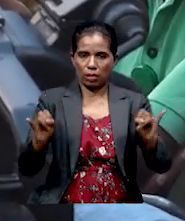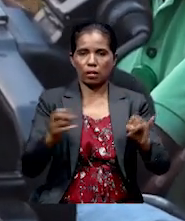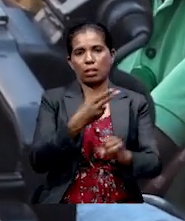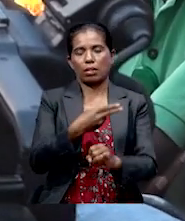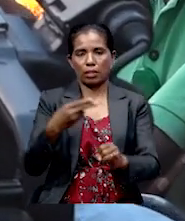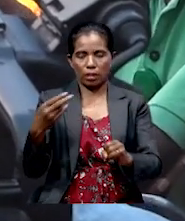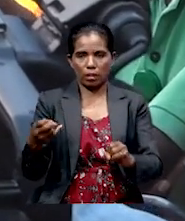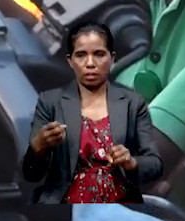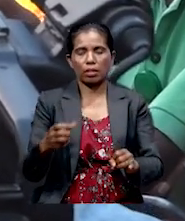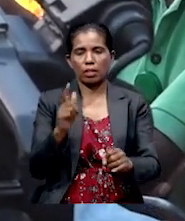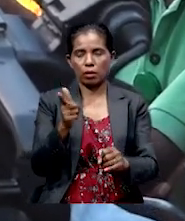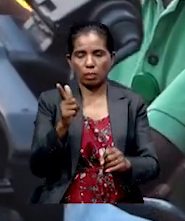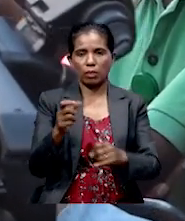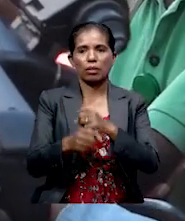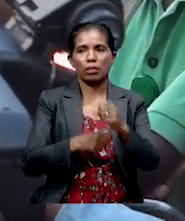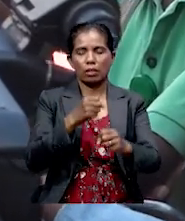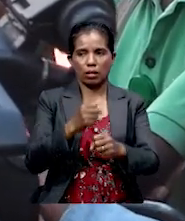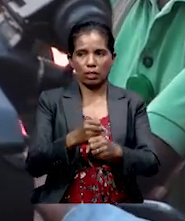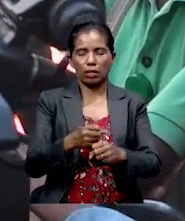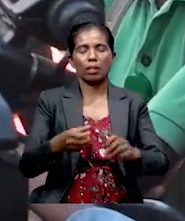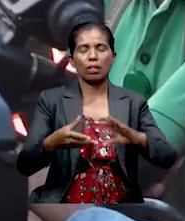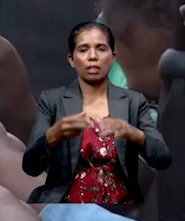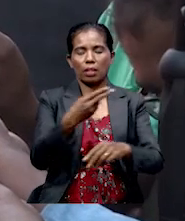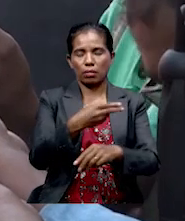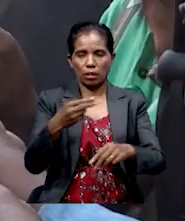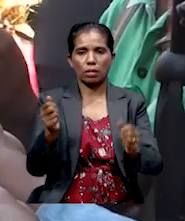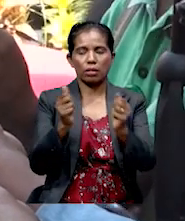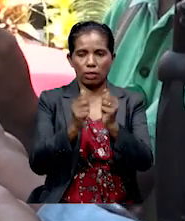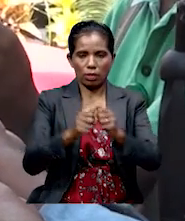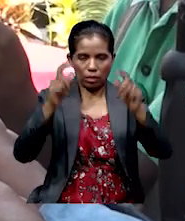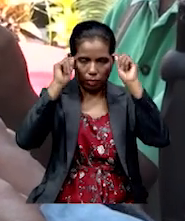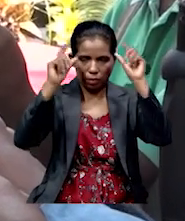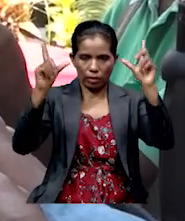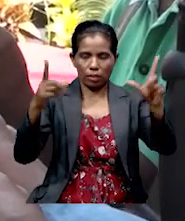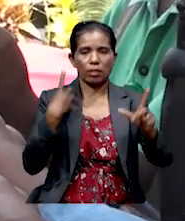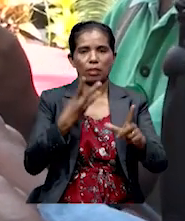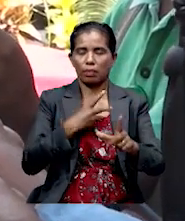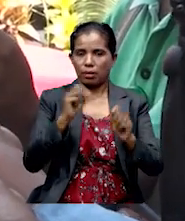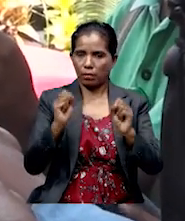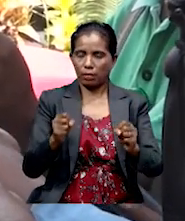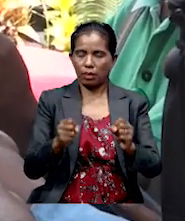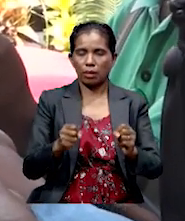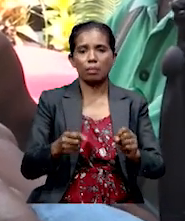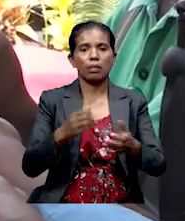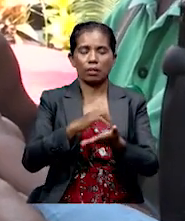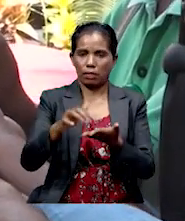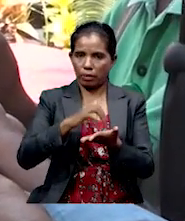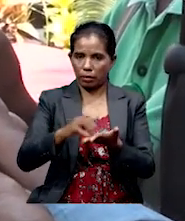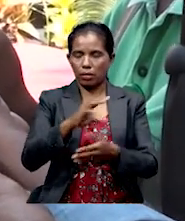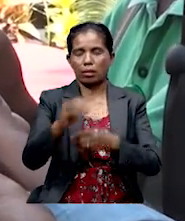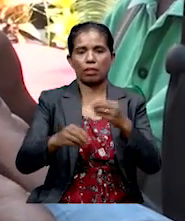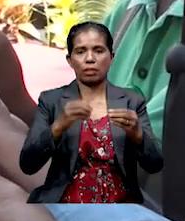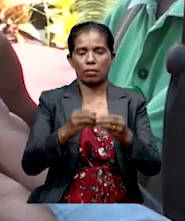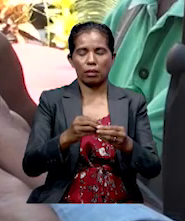20 tahun hubungan diplomatik Indonesia dan Timor Leste. Dan juga kami telah melakukan beberapa pelatihan-pelatihan